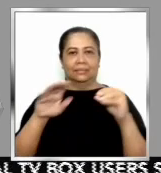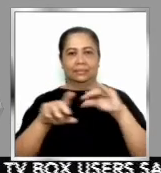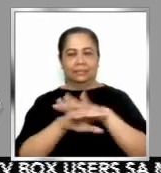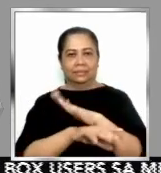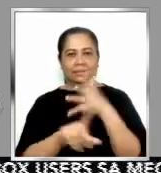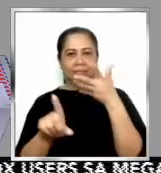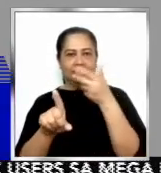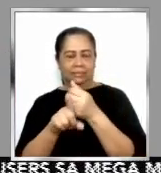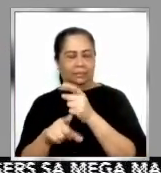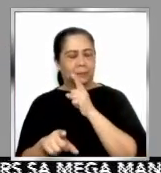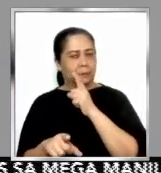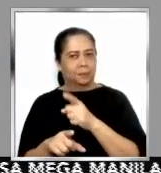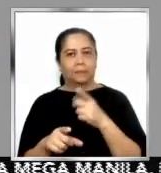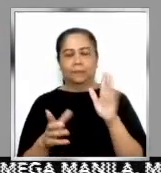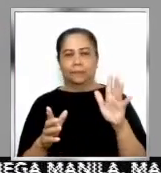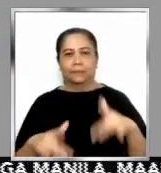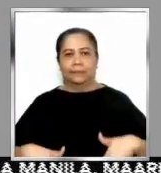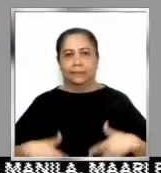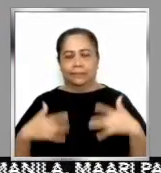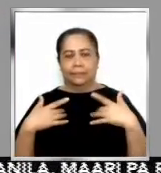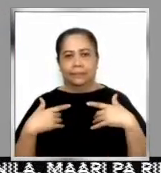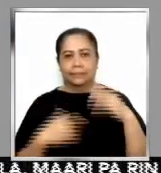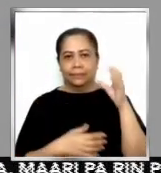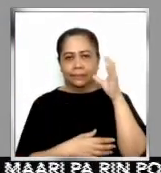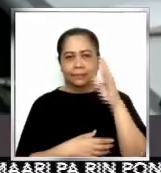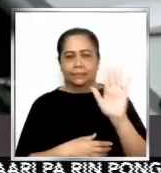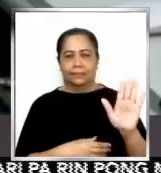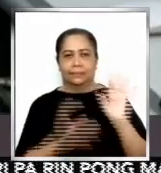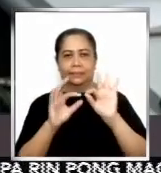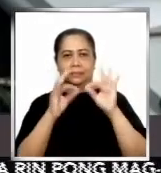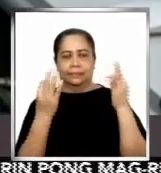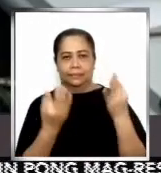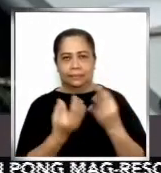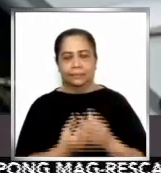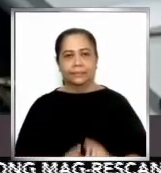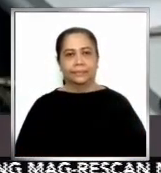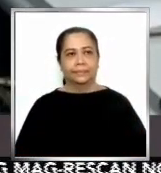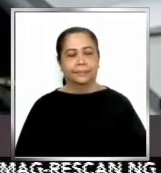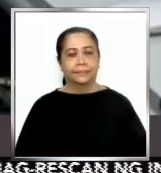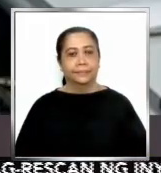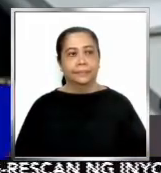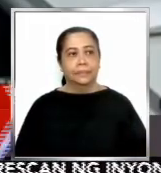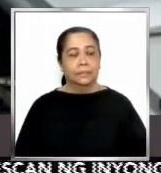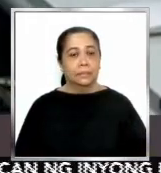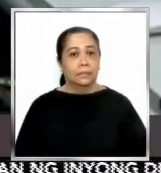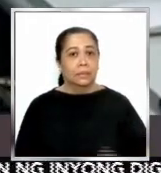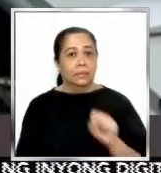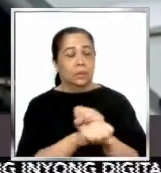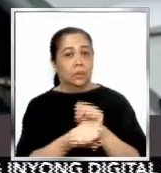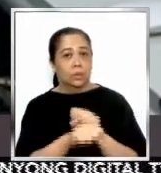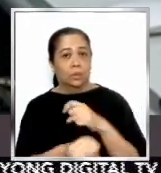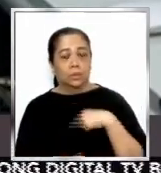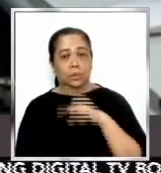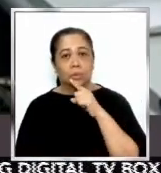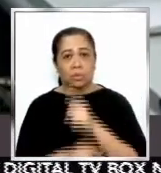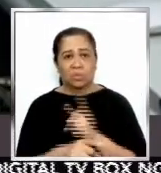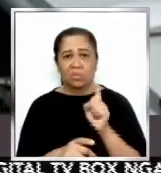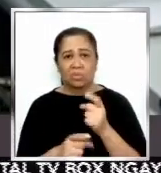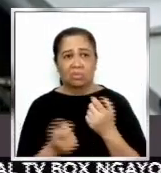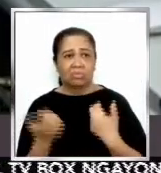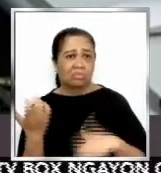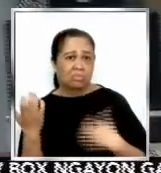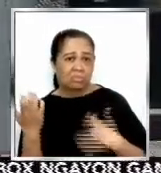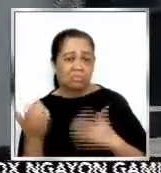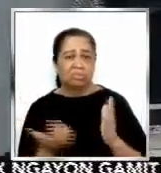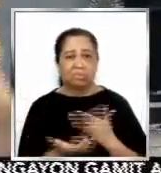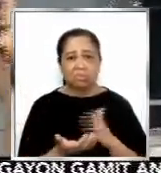gusto ang buhay ni Chin at ng kanyang pamilya. Ang trabaho ko talaga, tumugtog bilang musikero